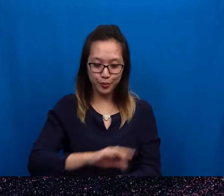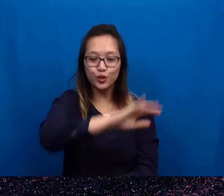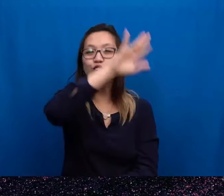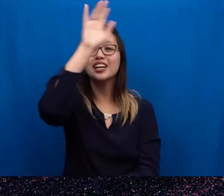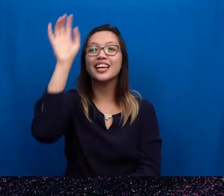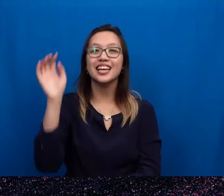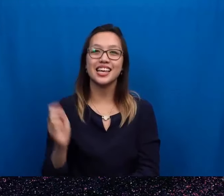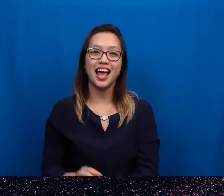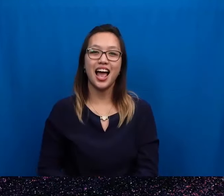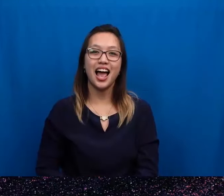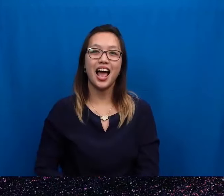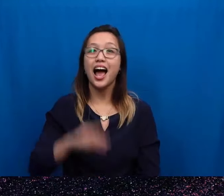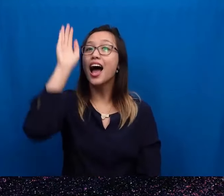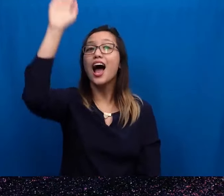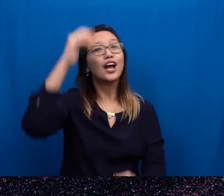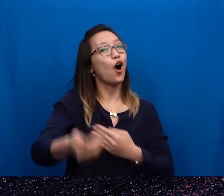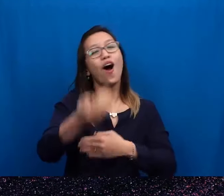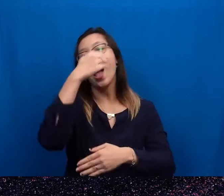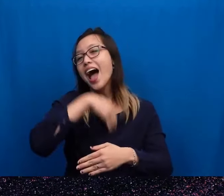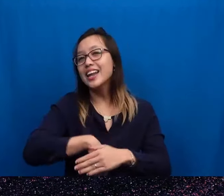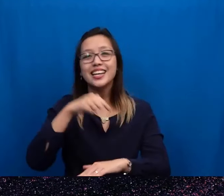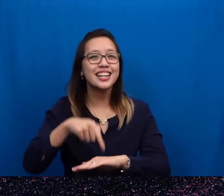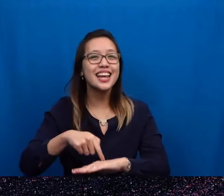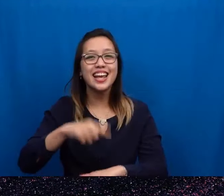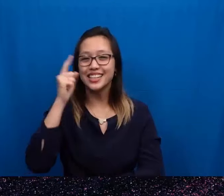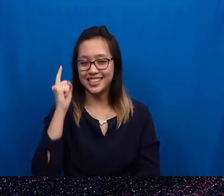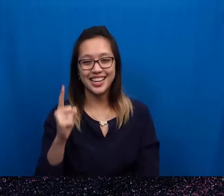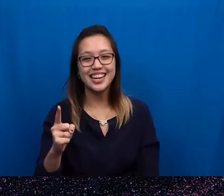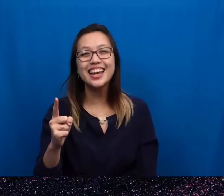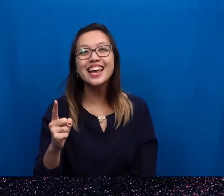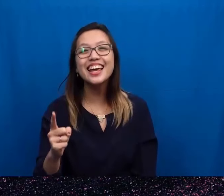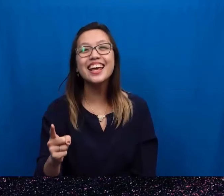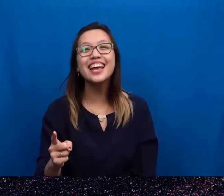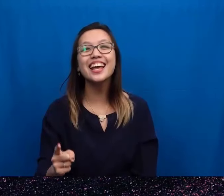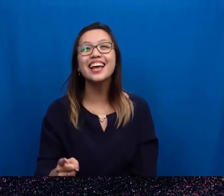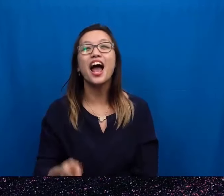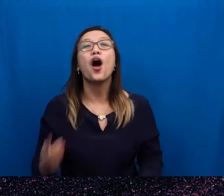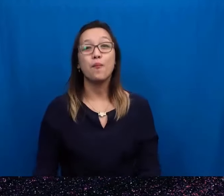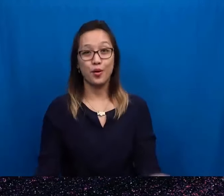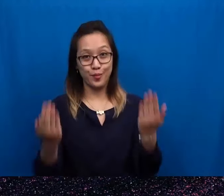kekal mulia, Kau hadir di sini,